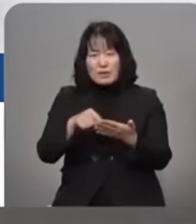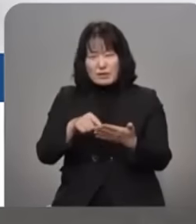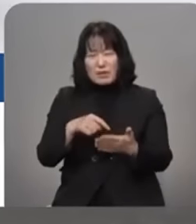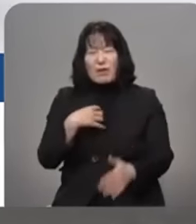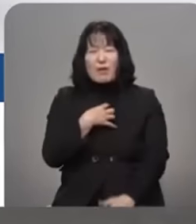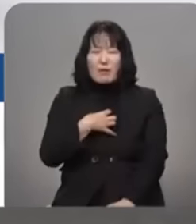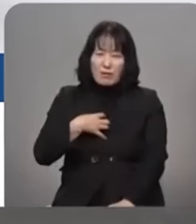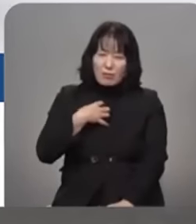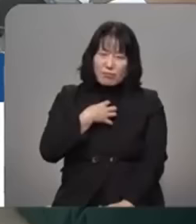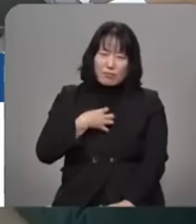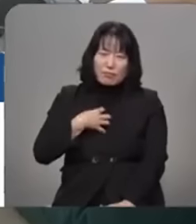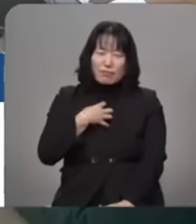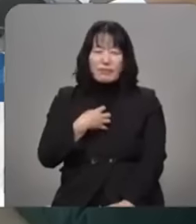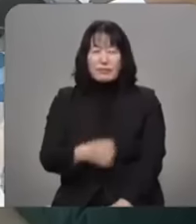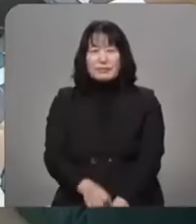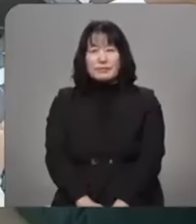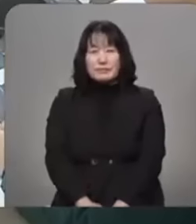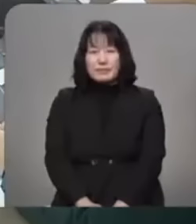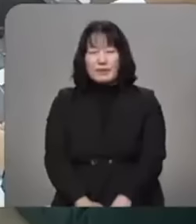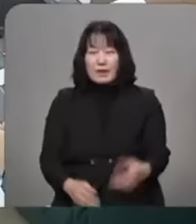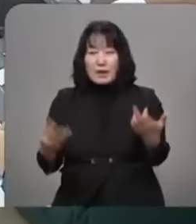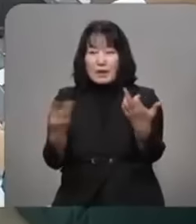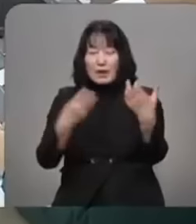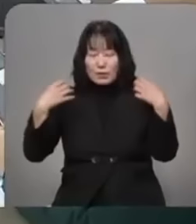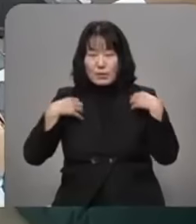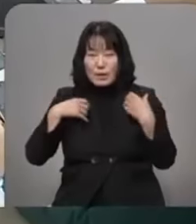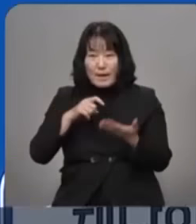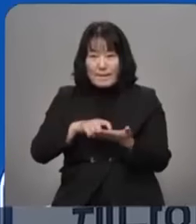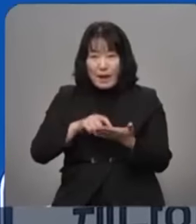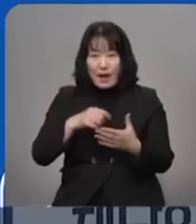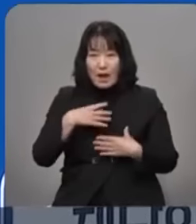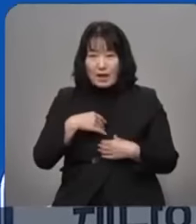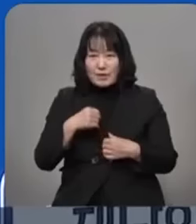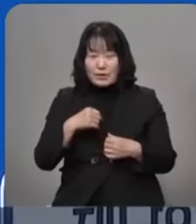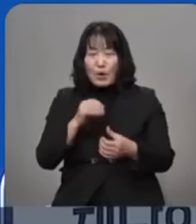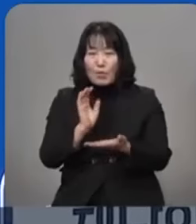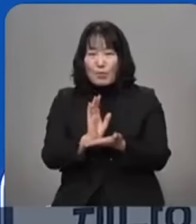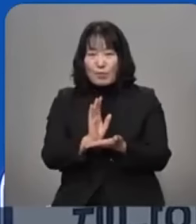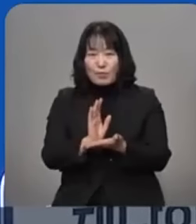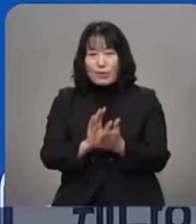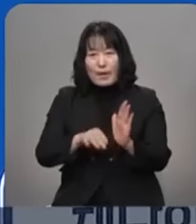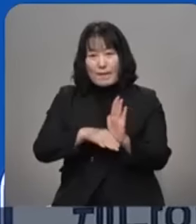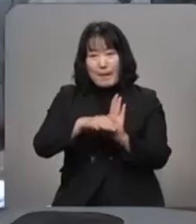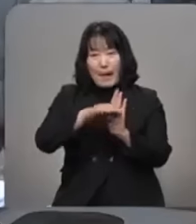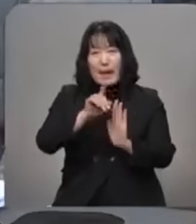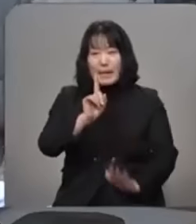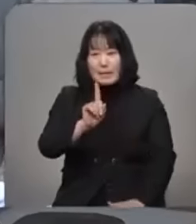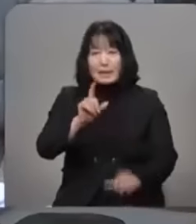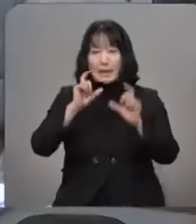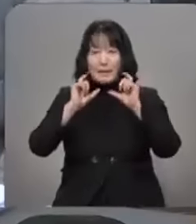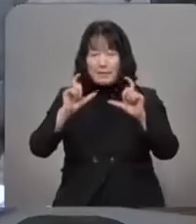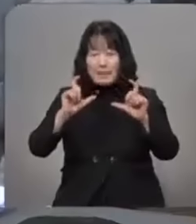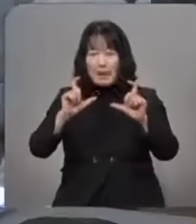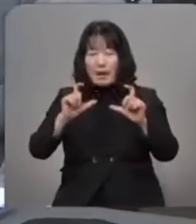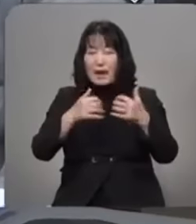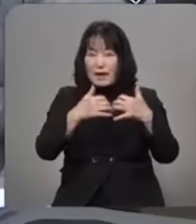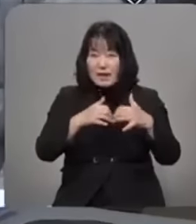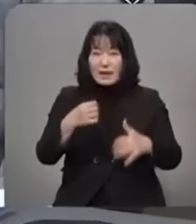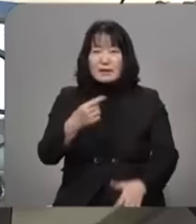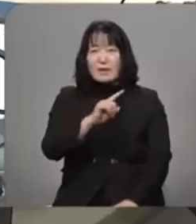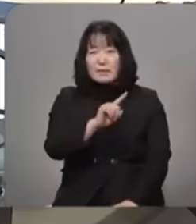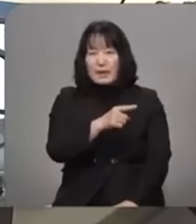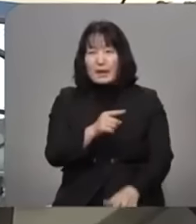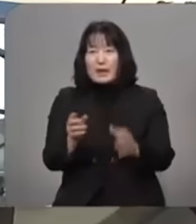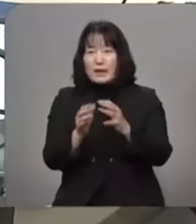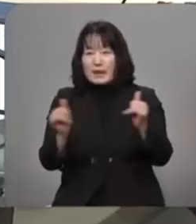봐 조금은 걱정됩니다 강원도는 재난안전 대책본부 비상 1단계를 내리고 재설 장비 11여 대화 인력